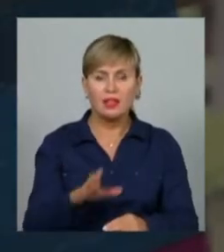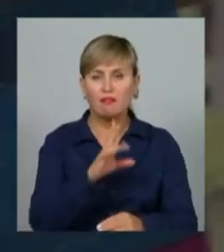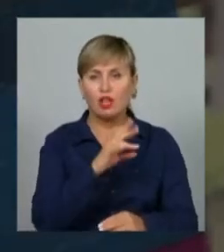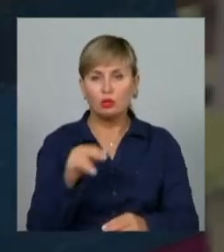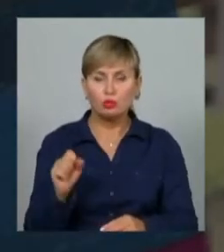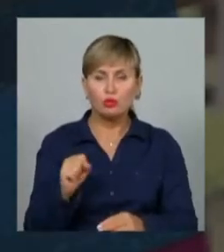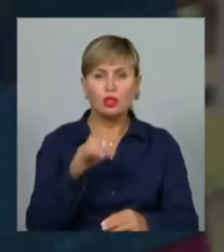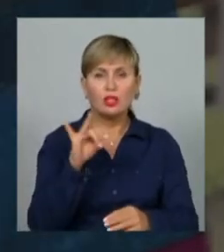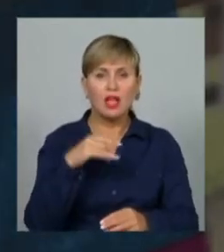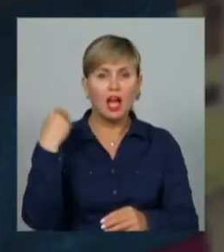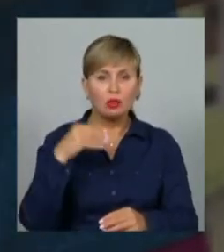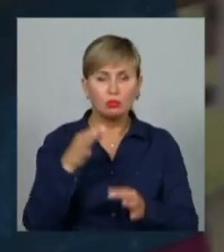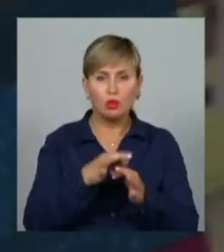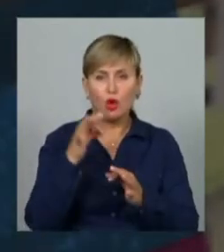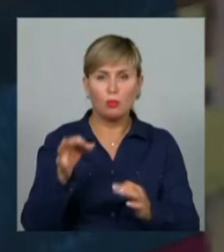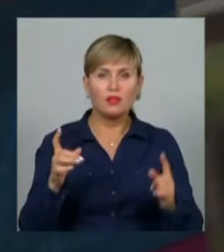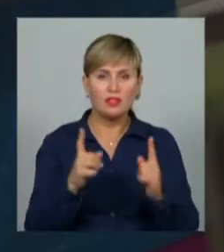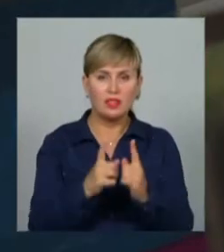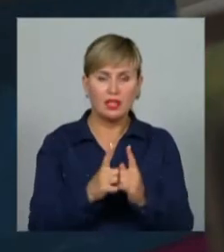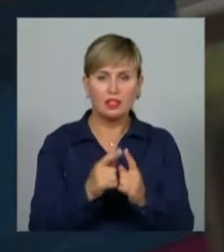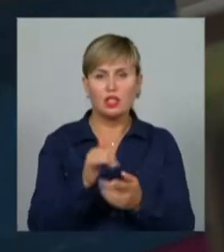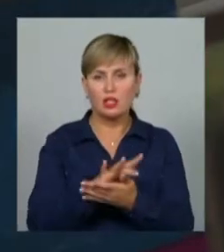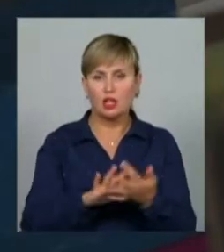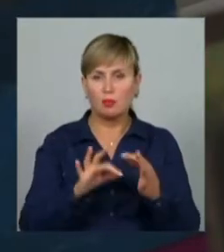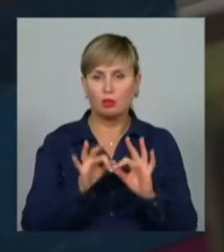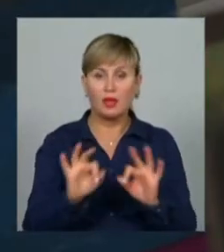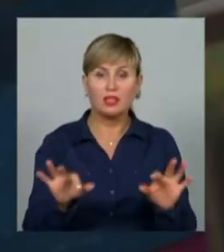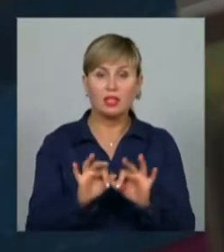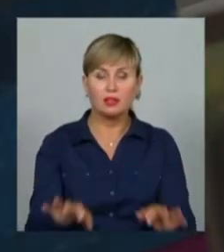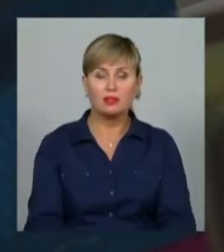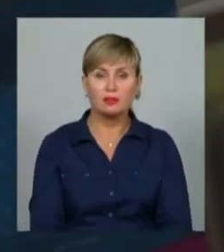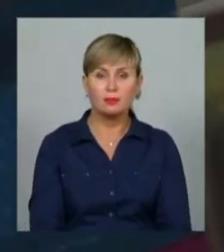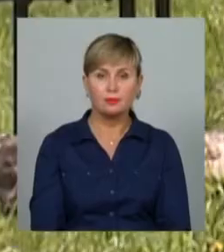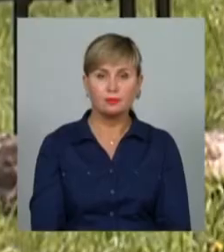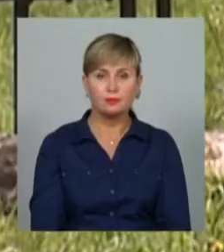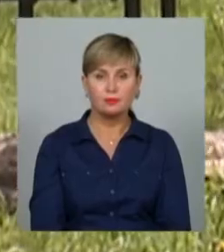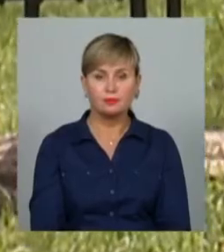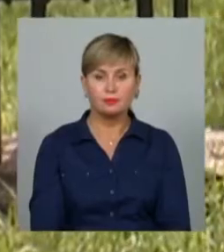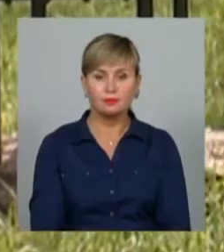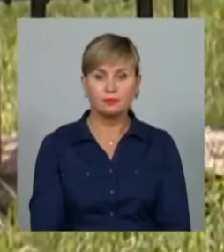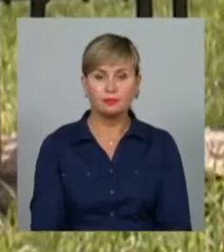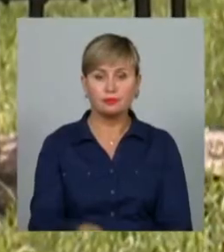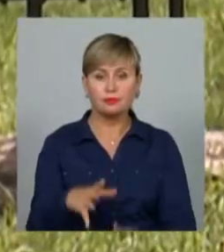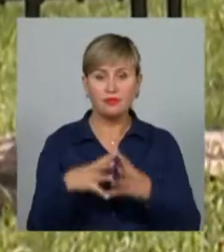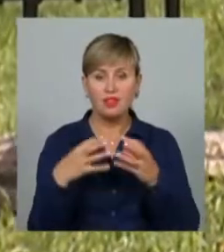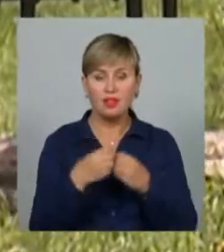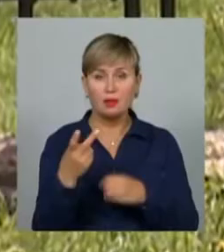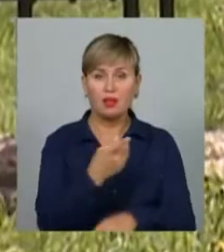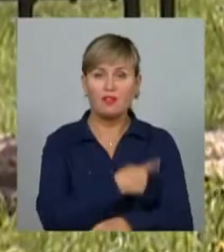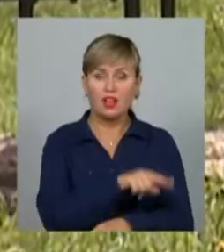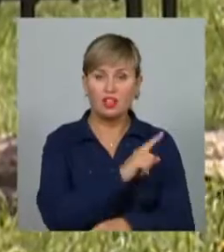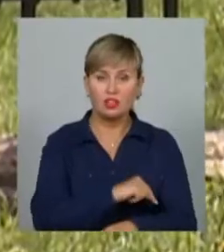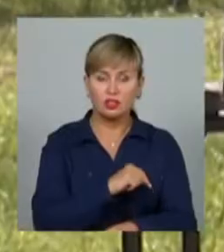войны из Актюбинской области встретился наш корреспондент Роман Нощенко. Супружеская пара врачей